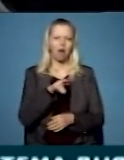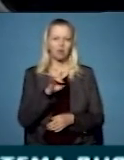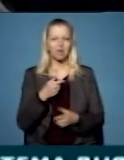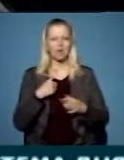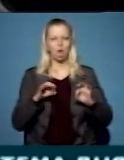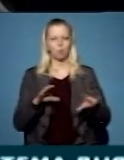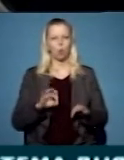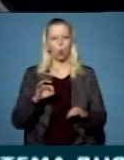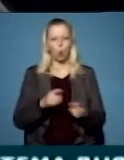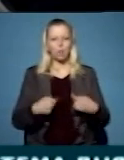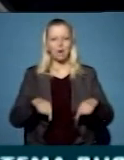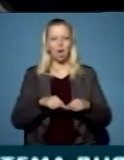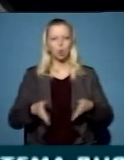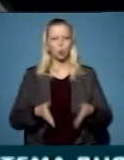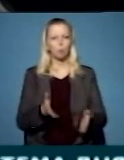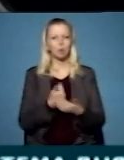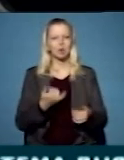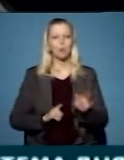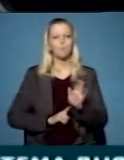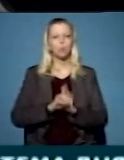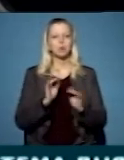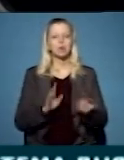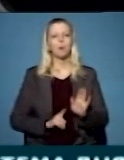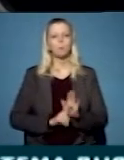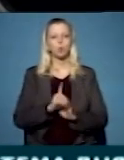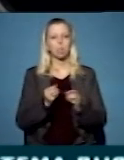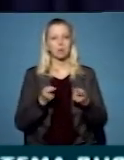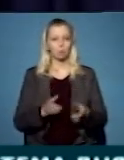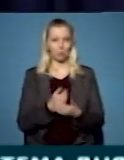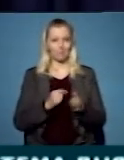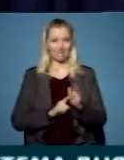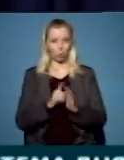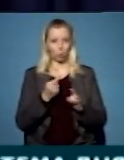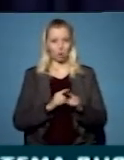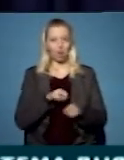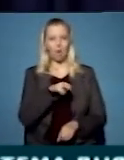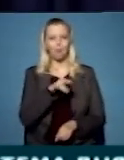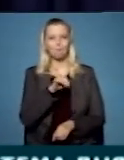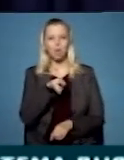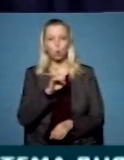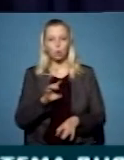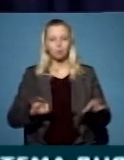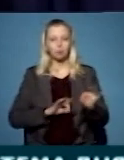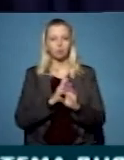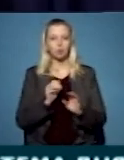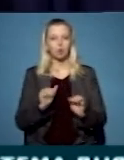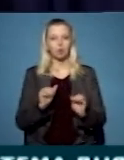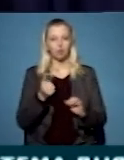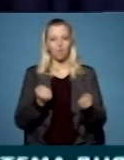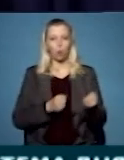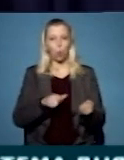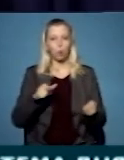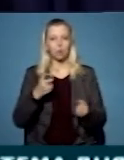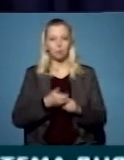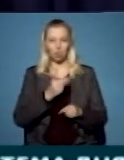розповім про ділянку дороги, на якій ми починаємо. Це тільки початок. Насправді ми запустили це пілотно для того, щоб перший тиждень водії почали